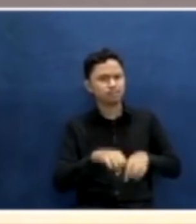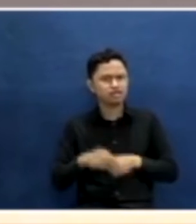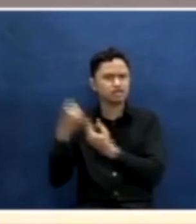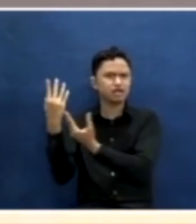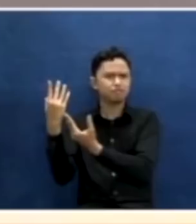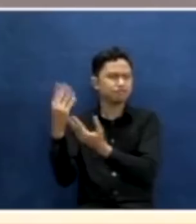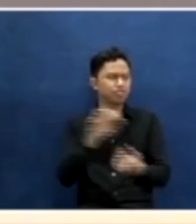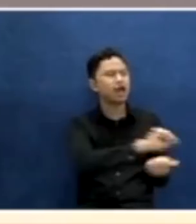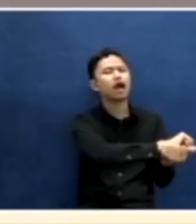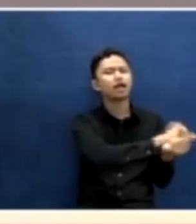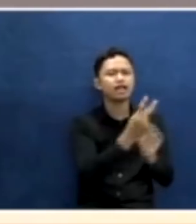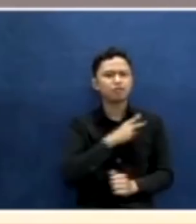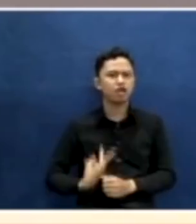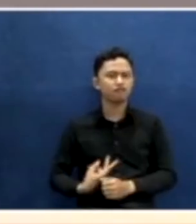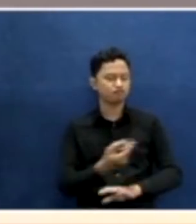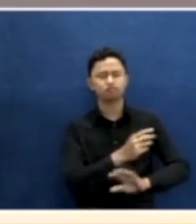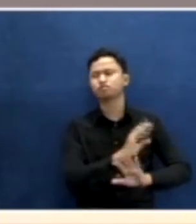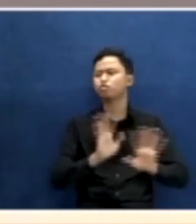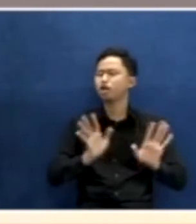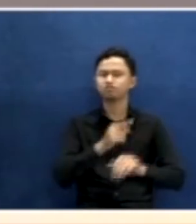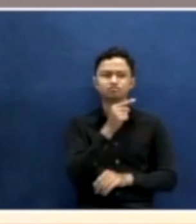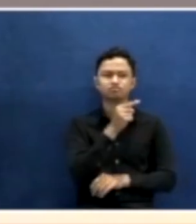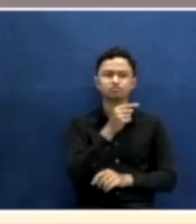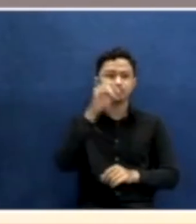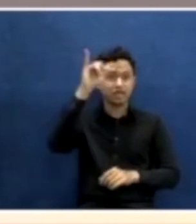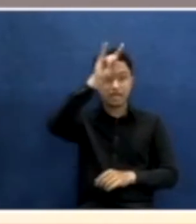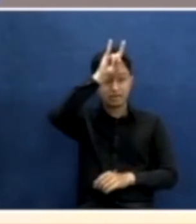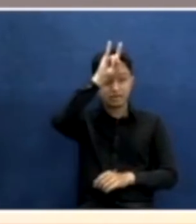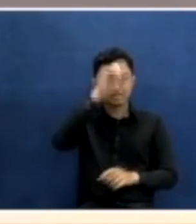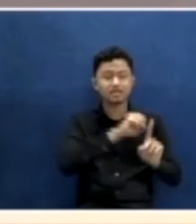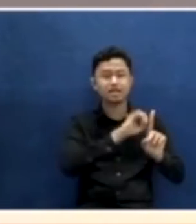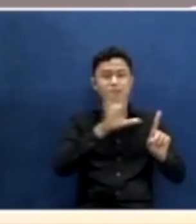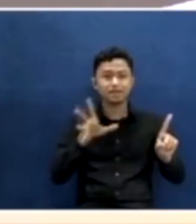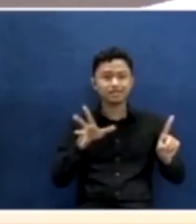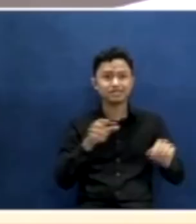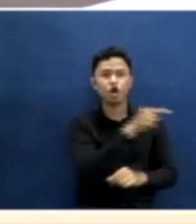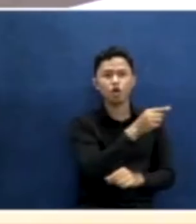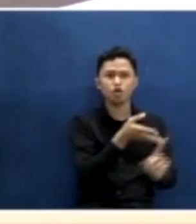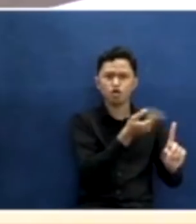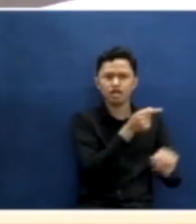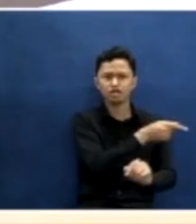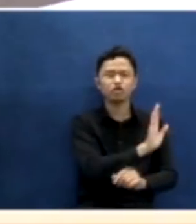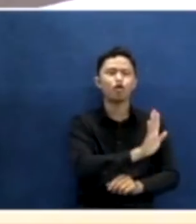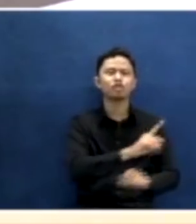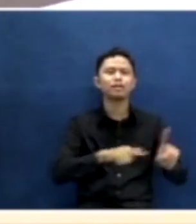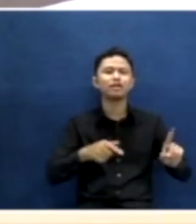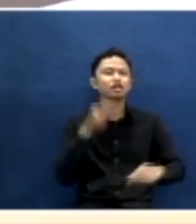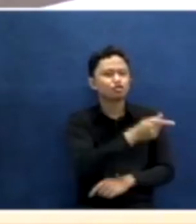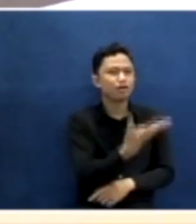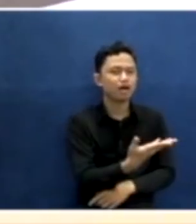Rasulullah sampai urusan makanan pun dijadikan menjadi salah satu target supaya para sahabat itu memakan yang haram